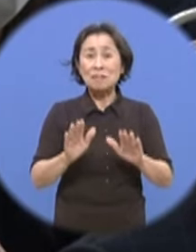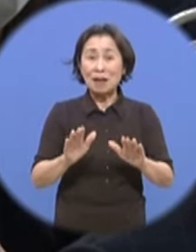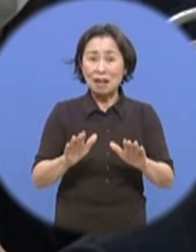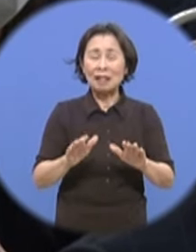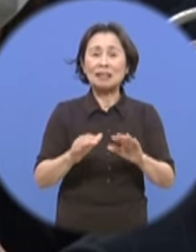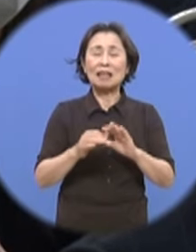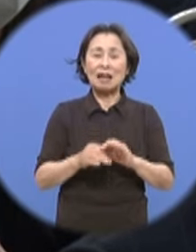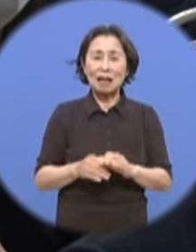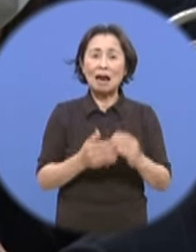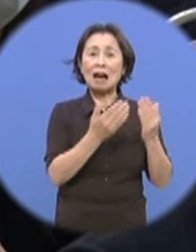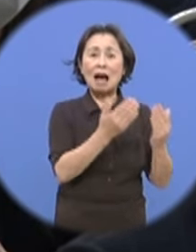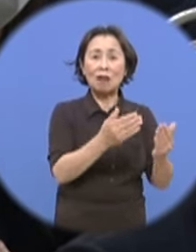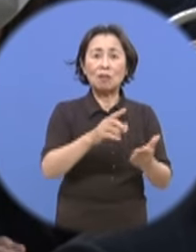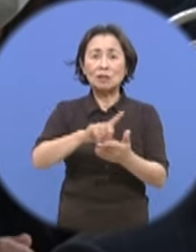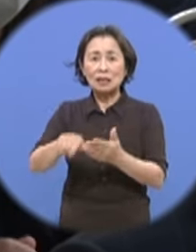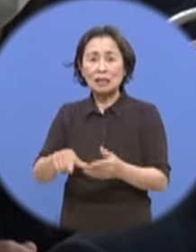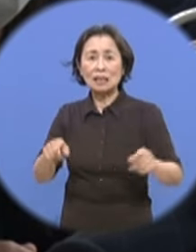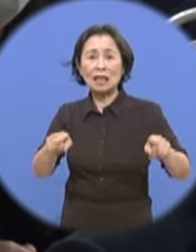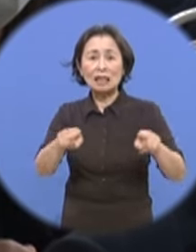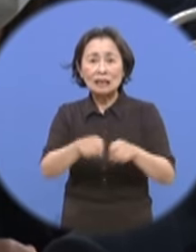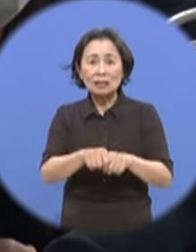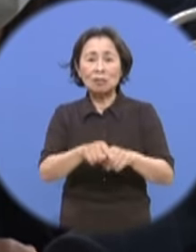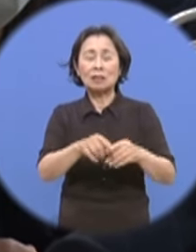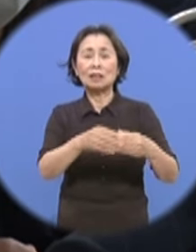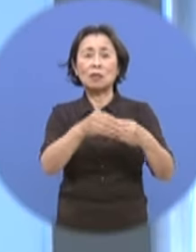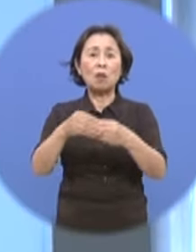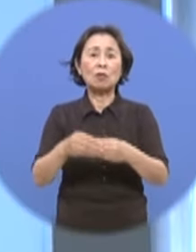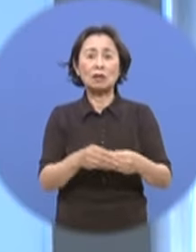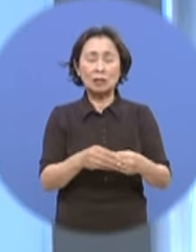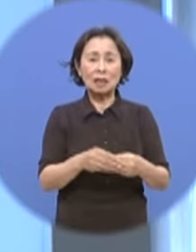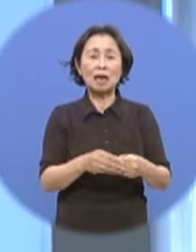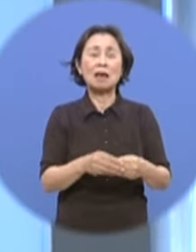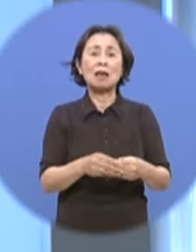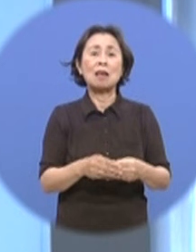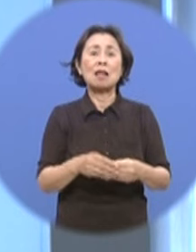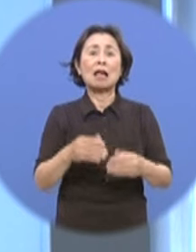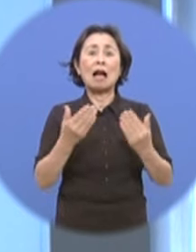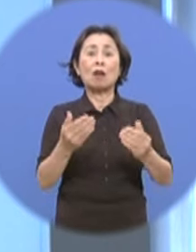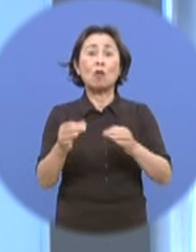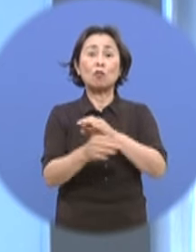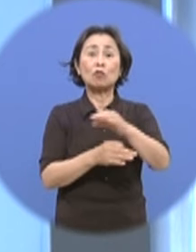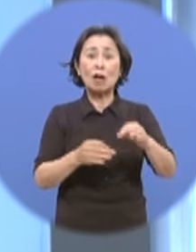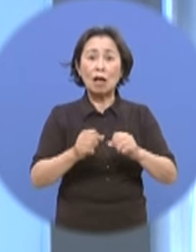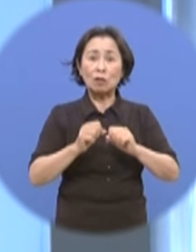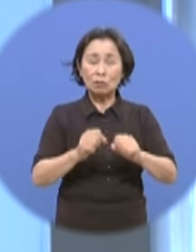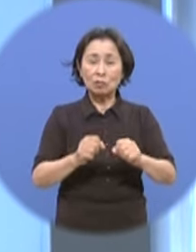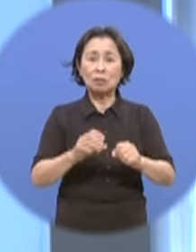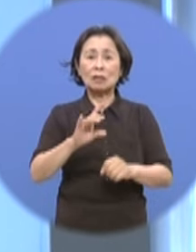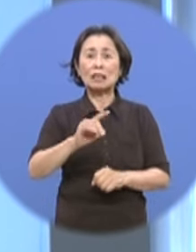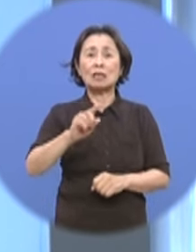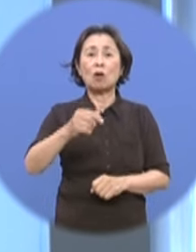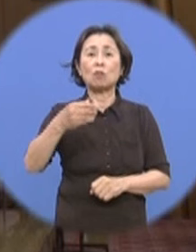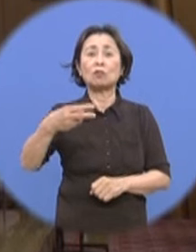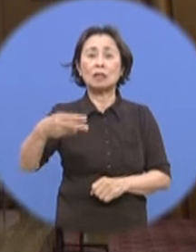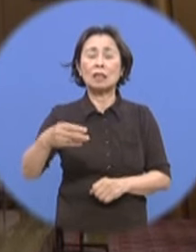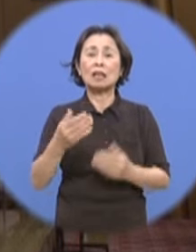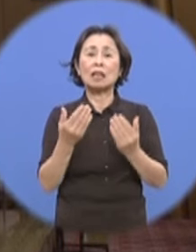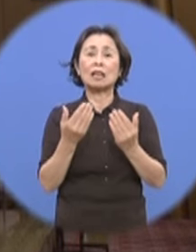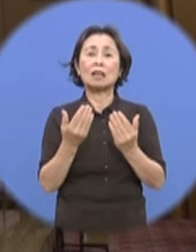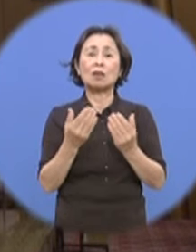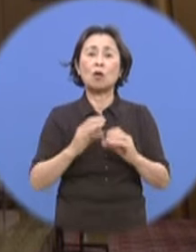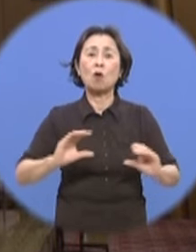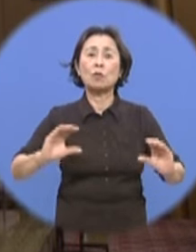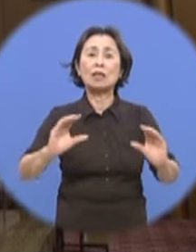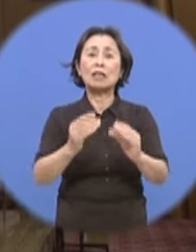学校と地域が連携共同し学校運営を行うキノココミュニティスクールが重要だと考えています